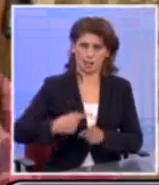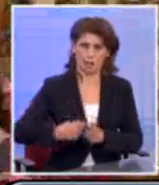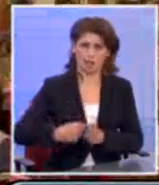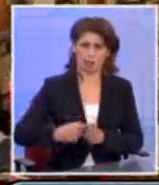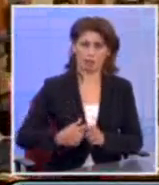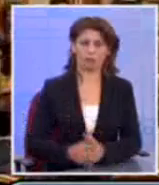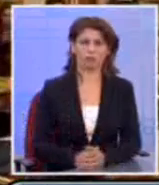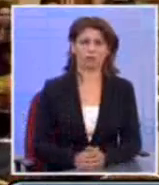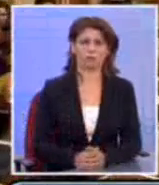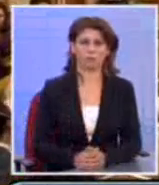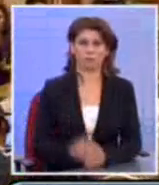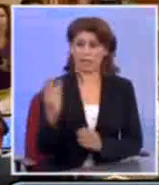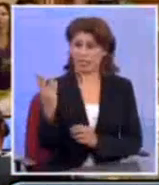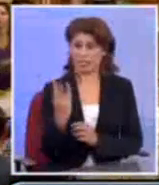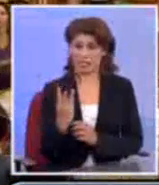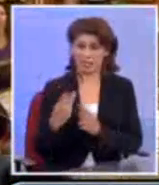και μεταξύ τους